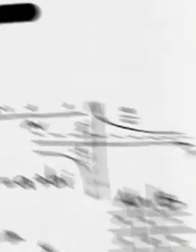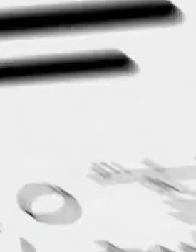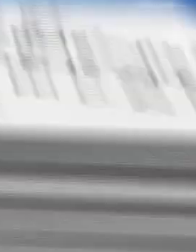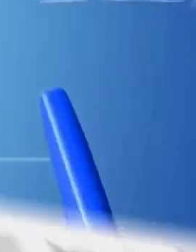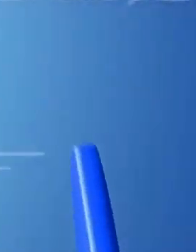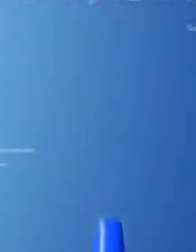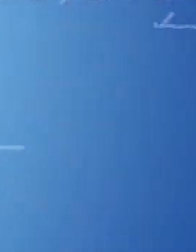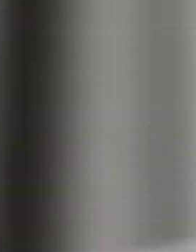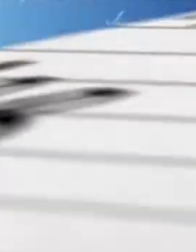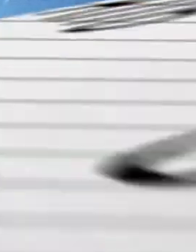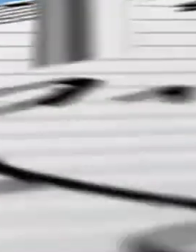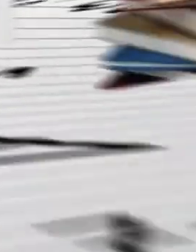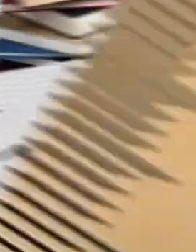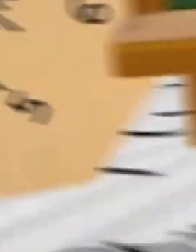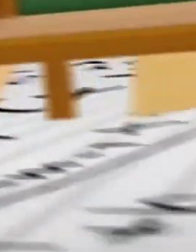Muzica